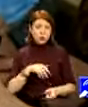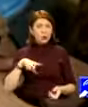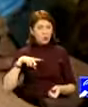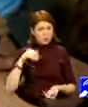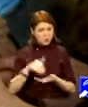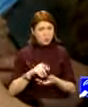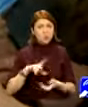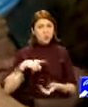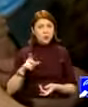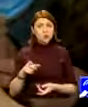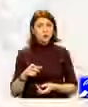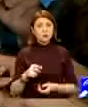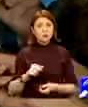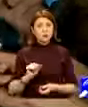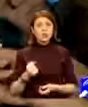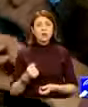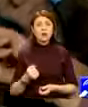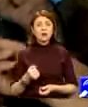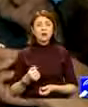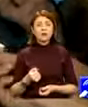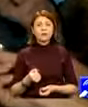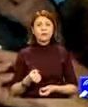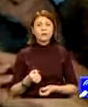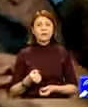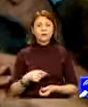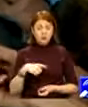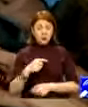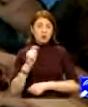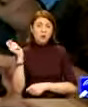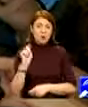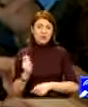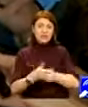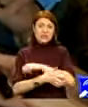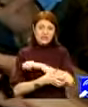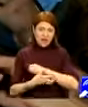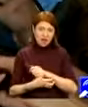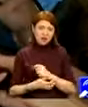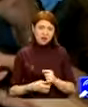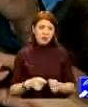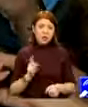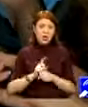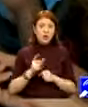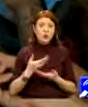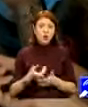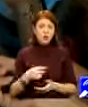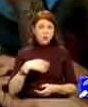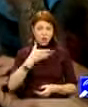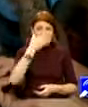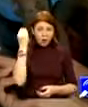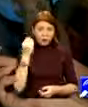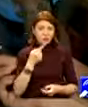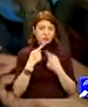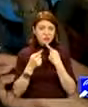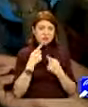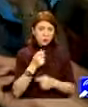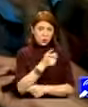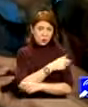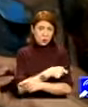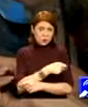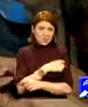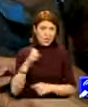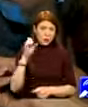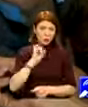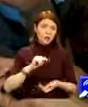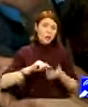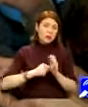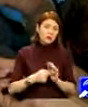Otiliei comentariu voi cu accidente mortale sărac dar nu pot sau chiar ai uitat ca să negocieze cu compania locală dar